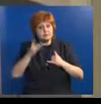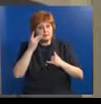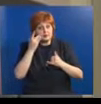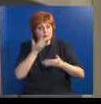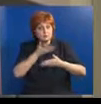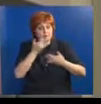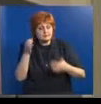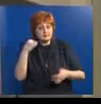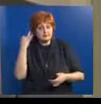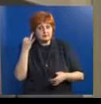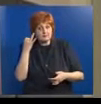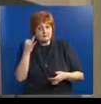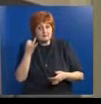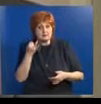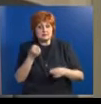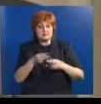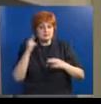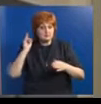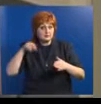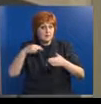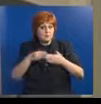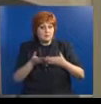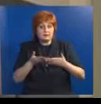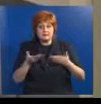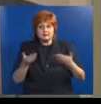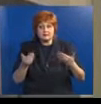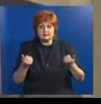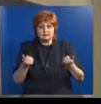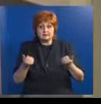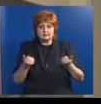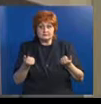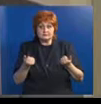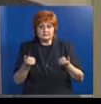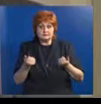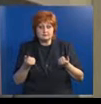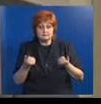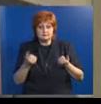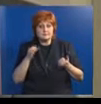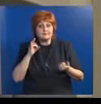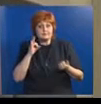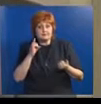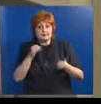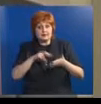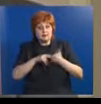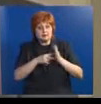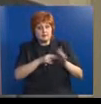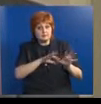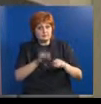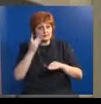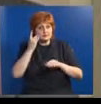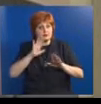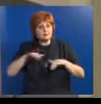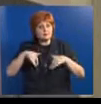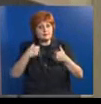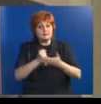отсутствует информация как в Росреестре, так и в налоговой, они не облагаются налогом, по ним не уплачивается арендная плата, в том числе и тот план мероприятий, который мы предложили,